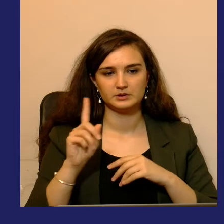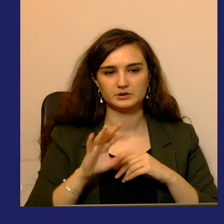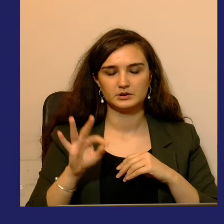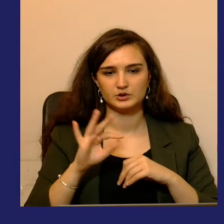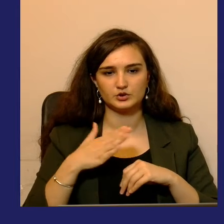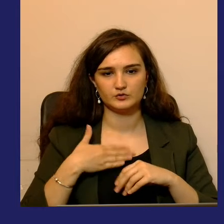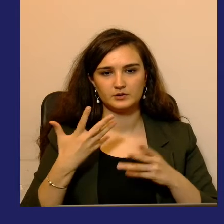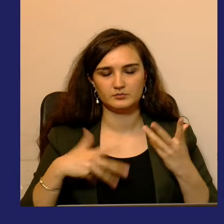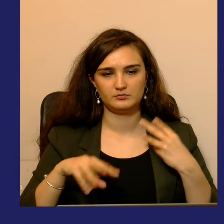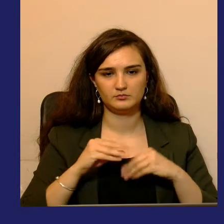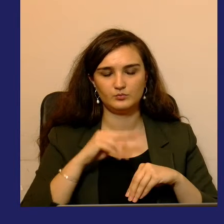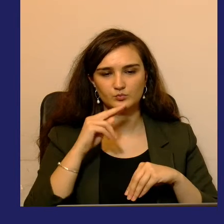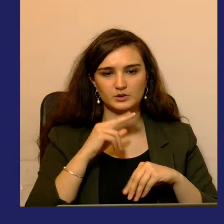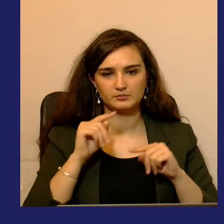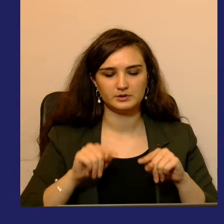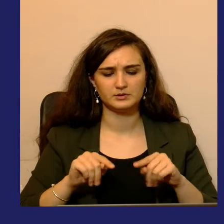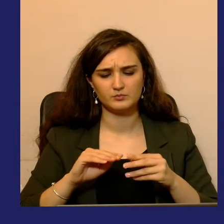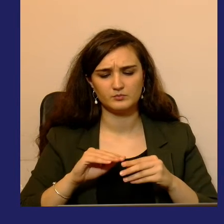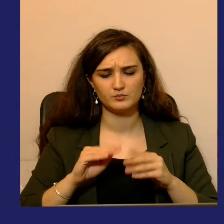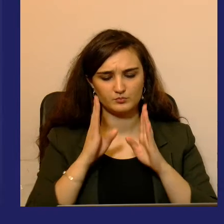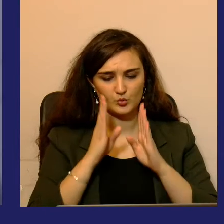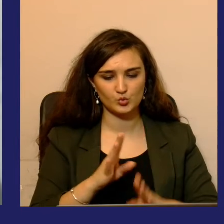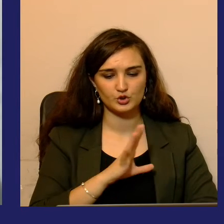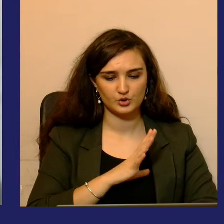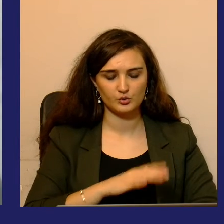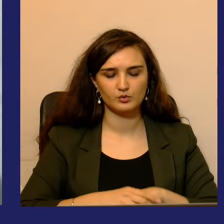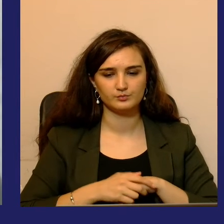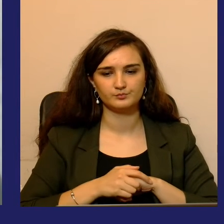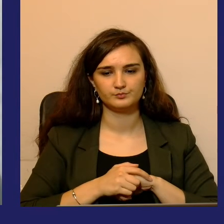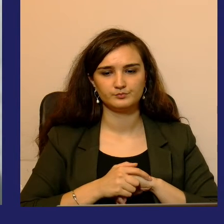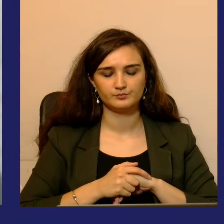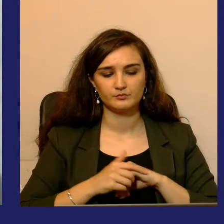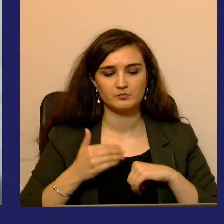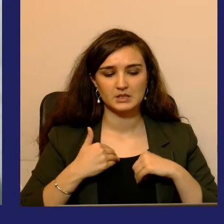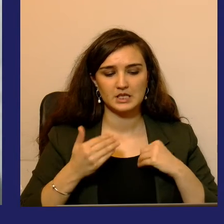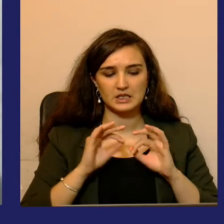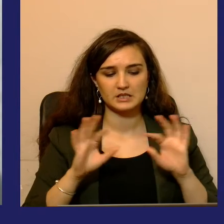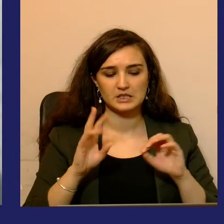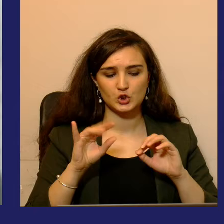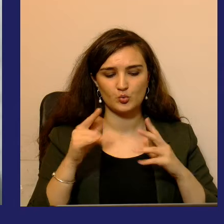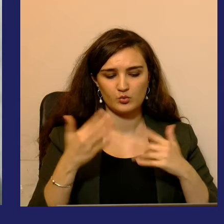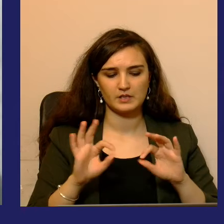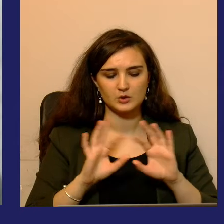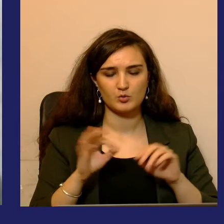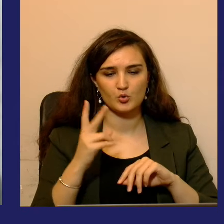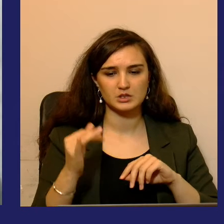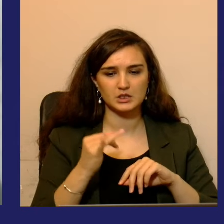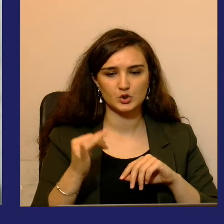რომელიც ჩვენ ყურადღების ფოკუსში მოექცა. ნინომ ისაუბრა ორ